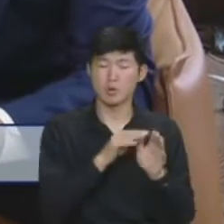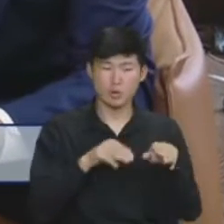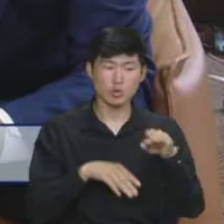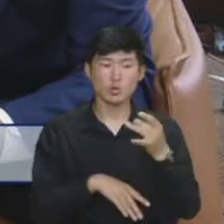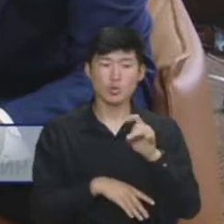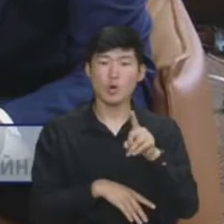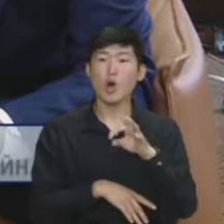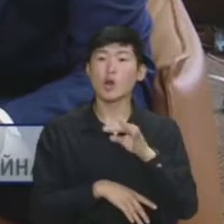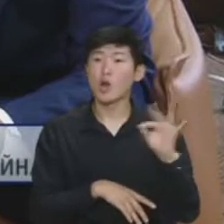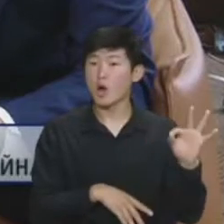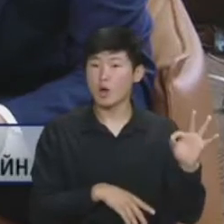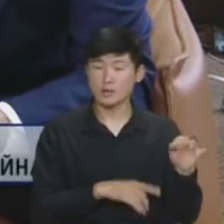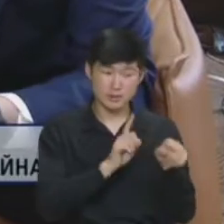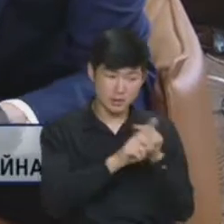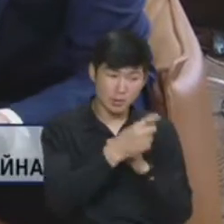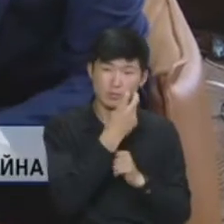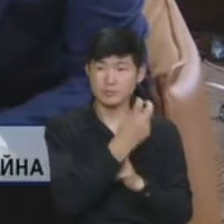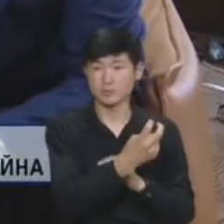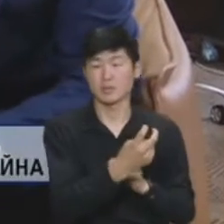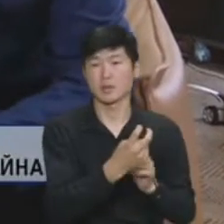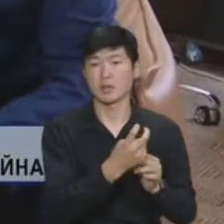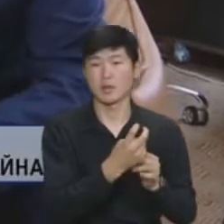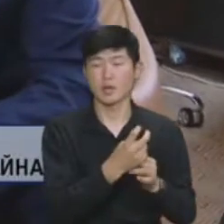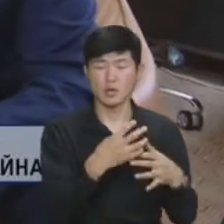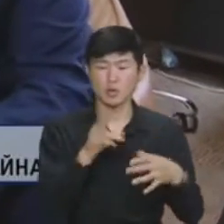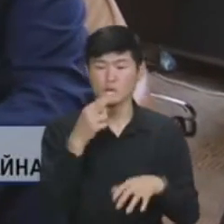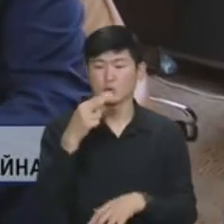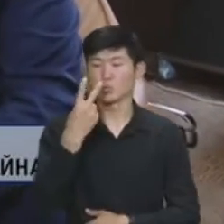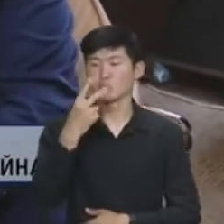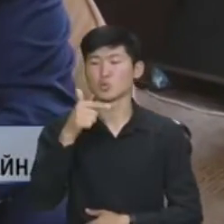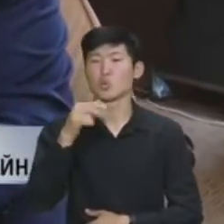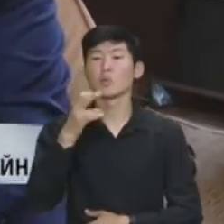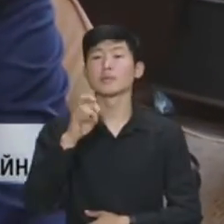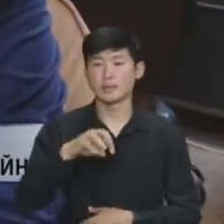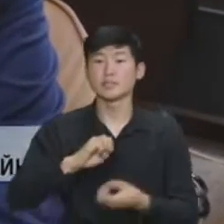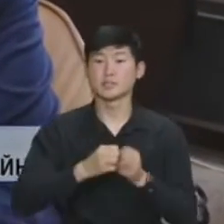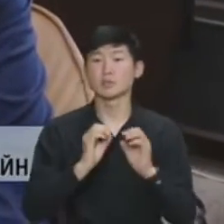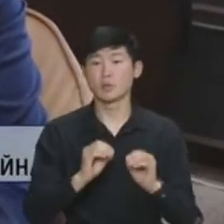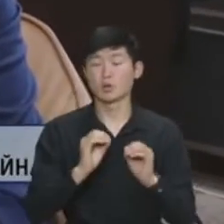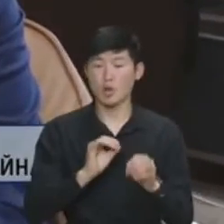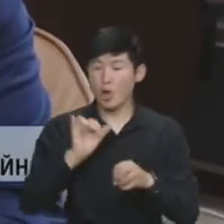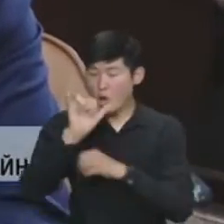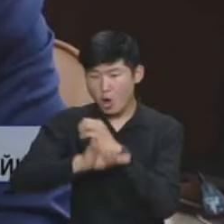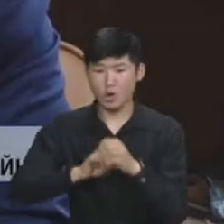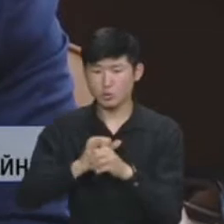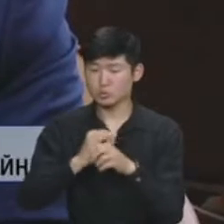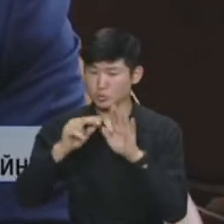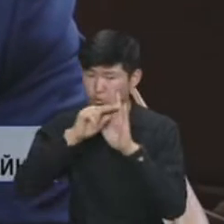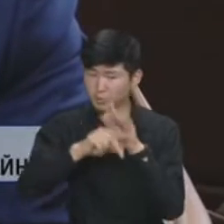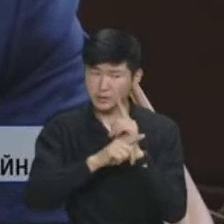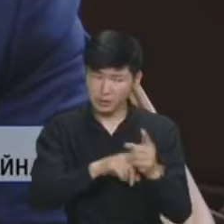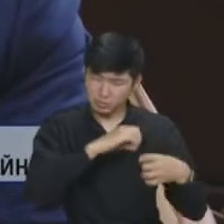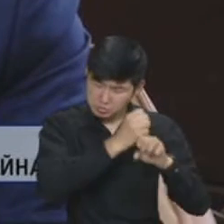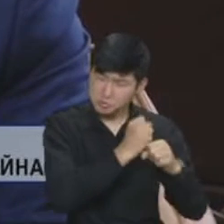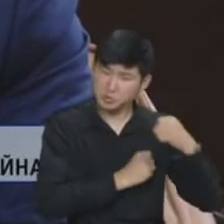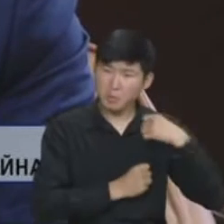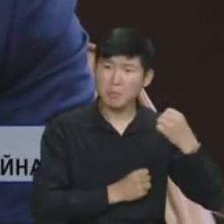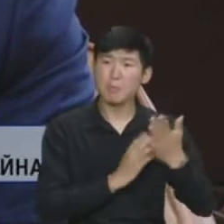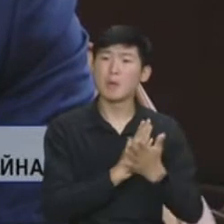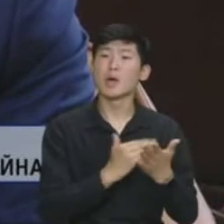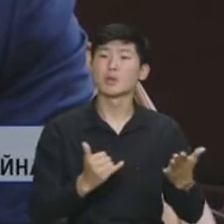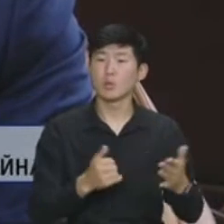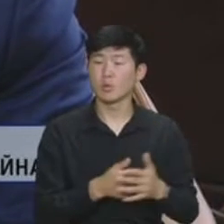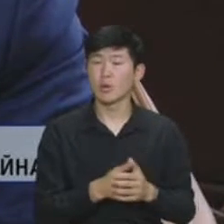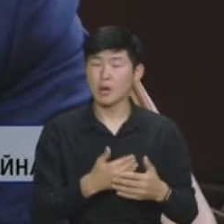үйл ажиллагааны хүрээнд бол бас одоо юу хийн? Дүнэлт хийн. Яг одоо олон улсын стандарт ангаж чадчихна үгүй юу? Олон